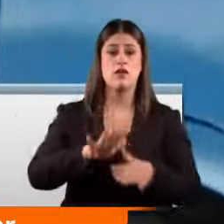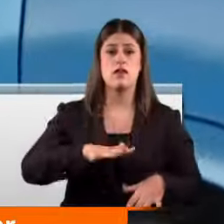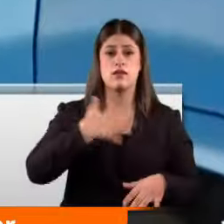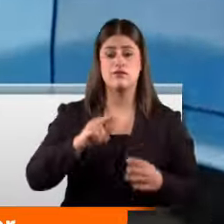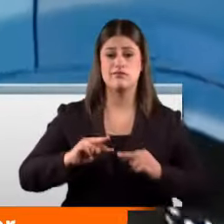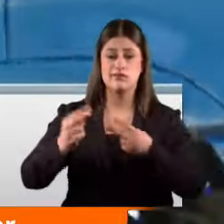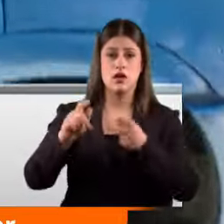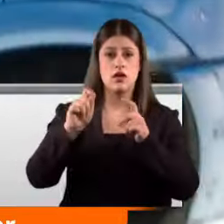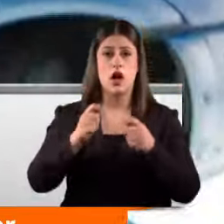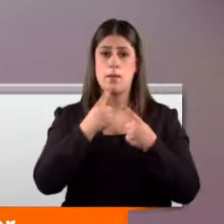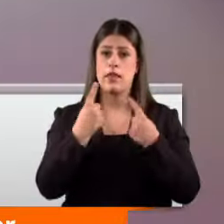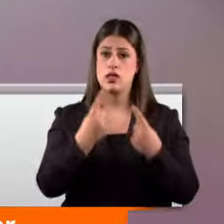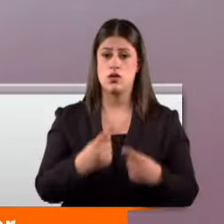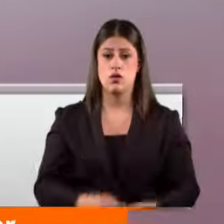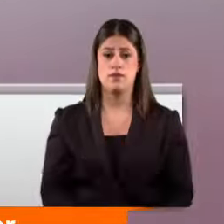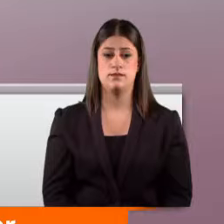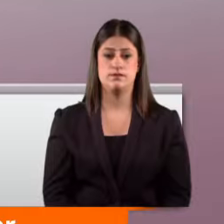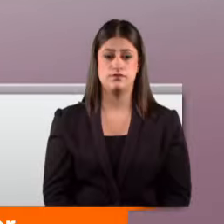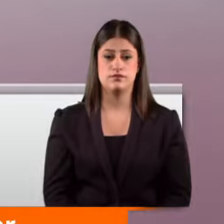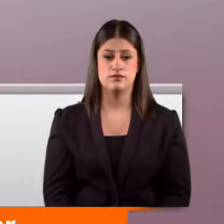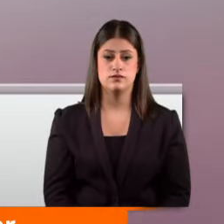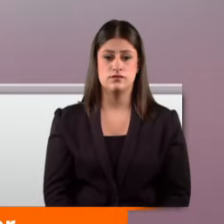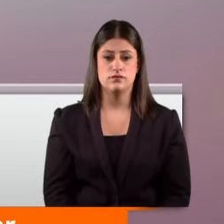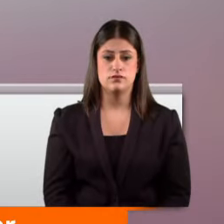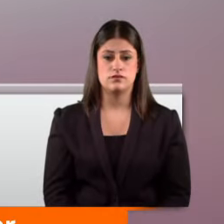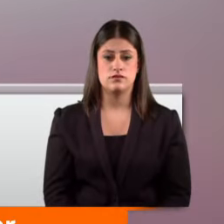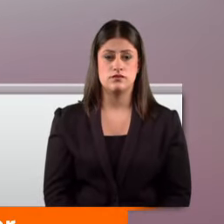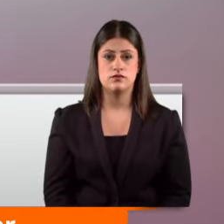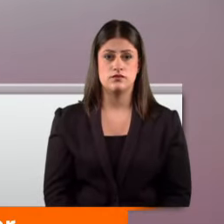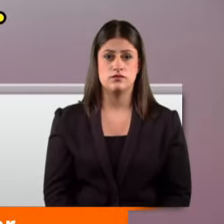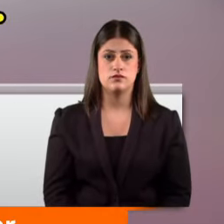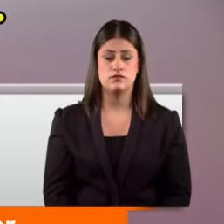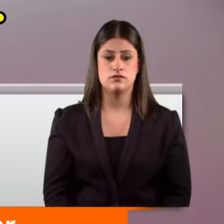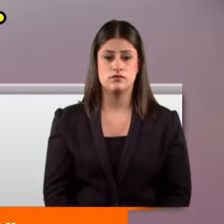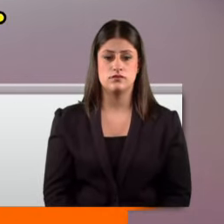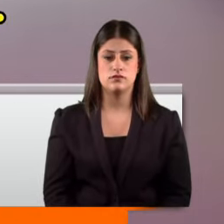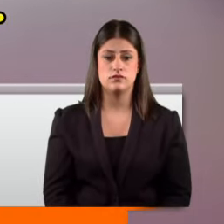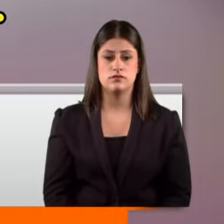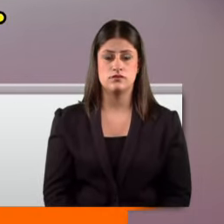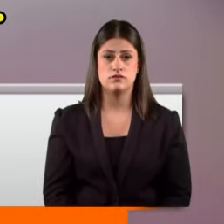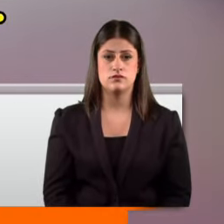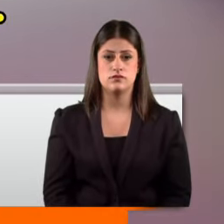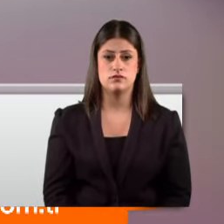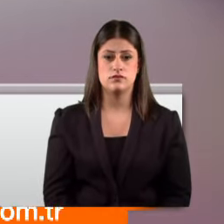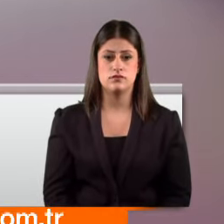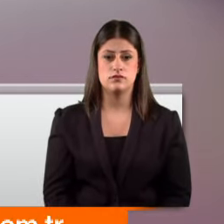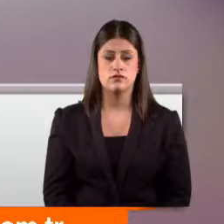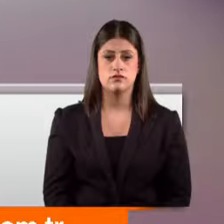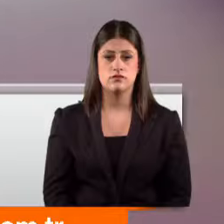aktarma yoluna gidiyor. Dinleyin arkadaşlar. Daha zor yer buluyoruz. Diğerinde çıkıp çıkıp her gün aynı